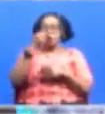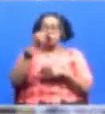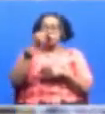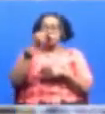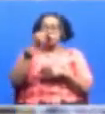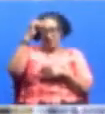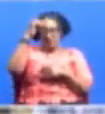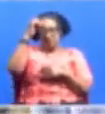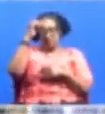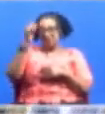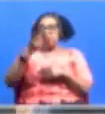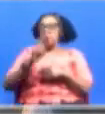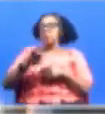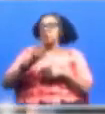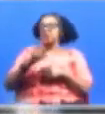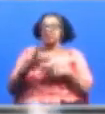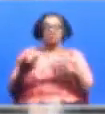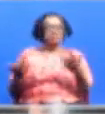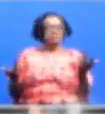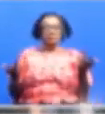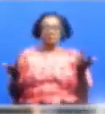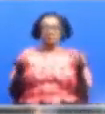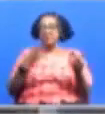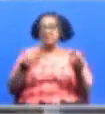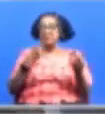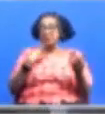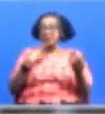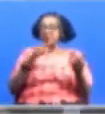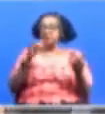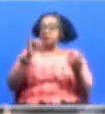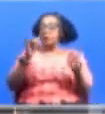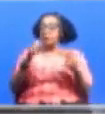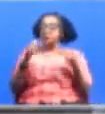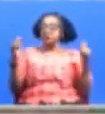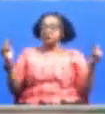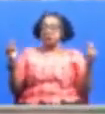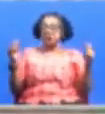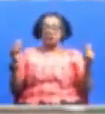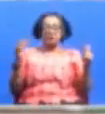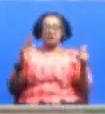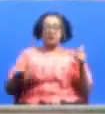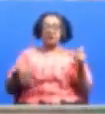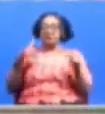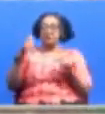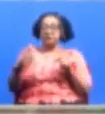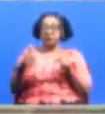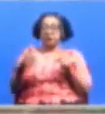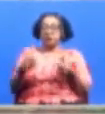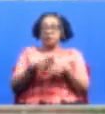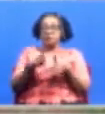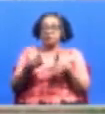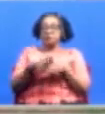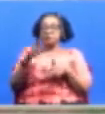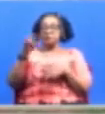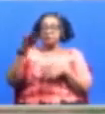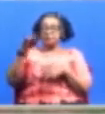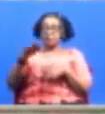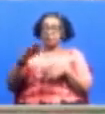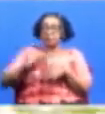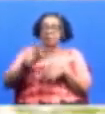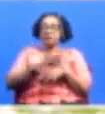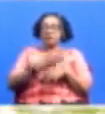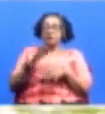na vitisho, akiitaja hatua hiyo ya upinzani kuwa ya ubinafsi. Mbunge huyo ambaye pia ni mwenyekiti wa kamati ya bunge ya